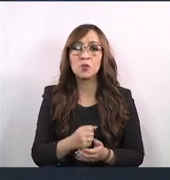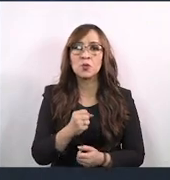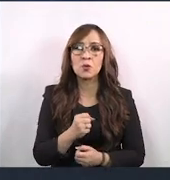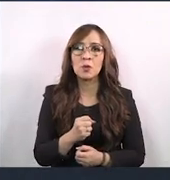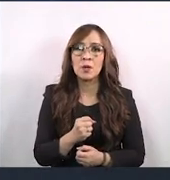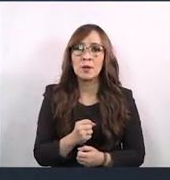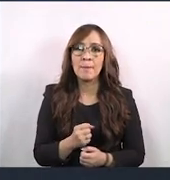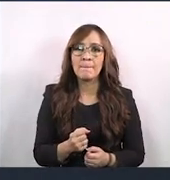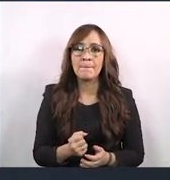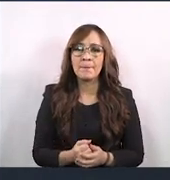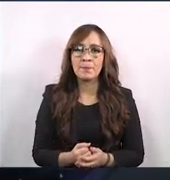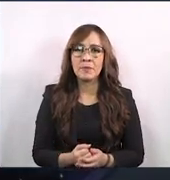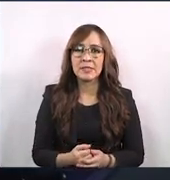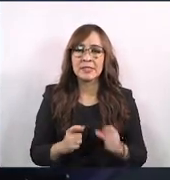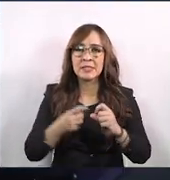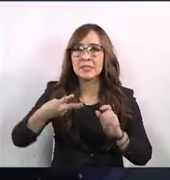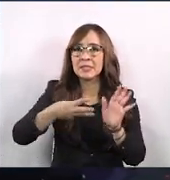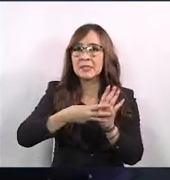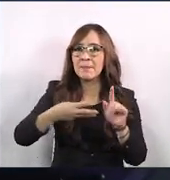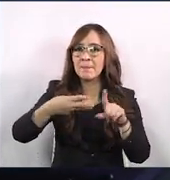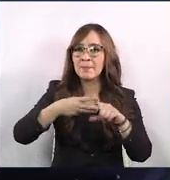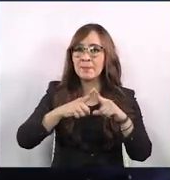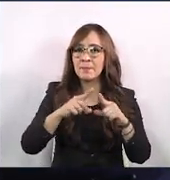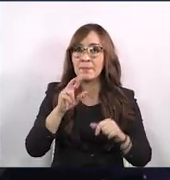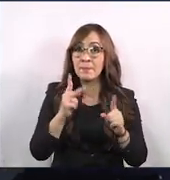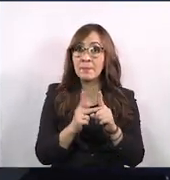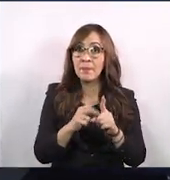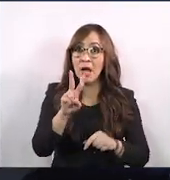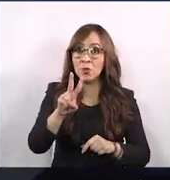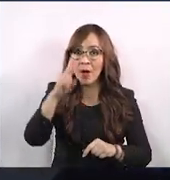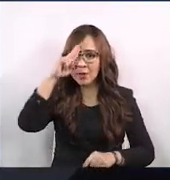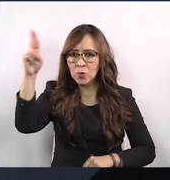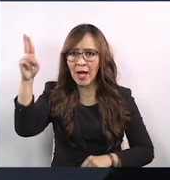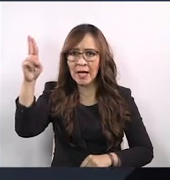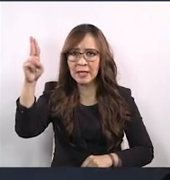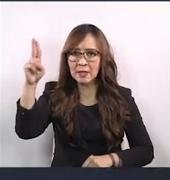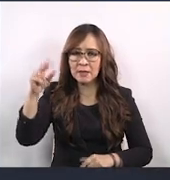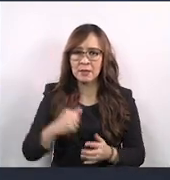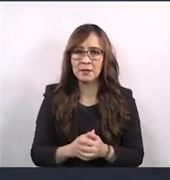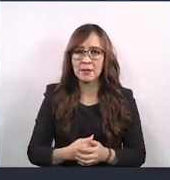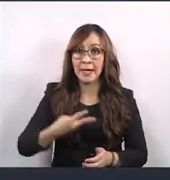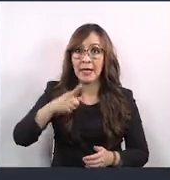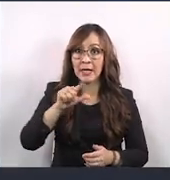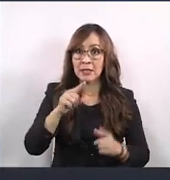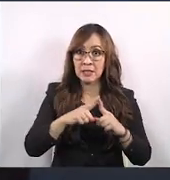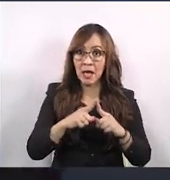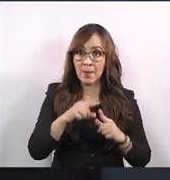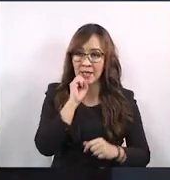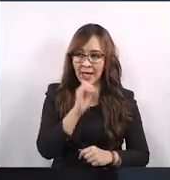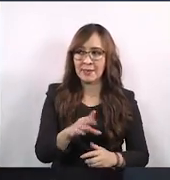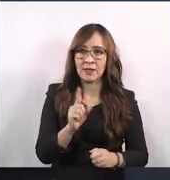tuh hai hidup Kristen bukan hanya sekedar saya tahu Injil saya tahu kasih